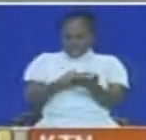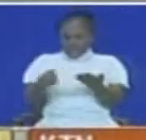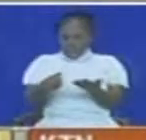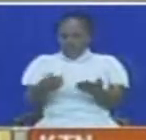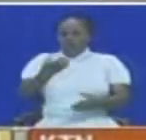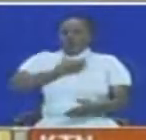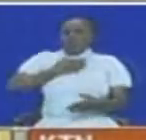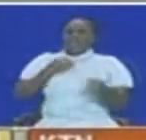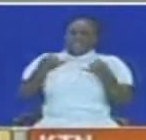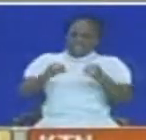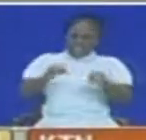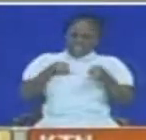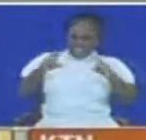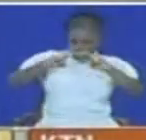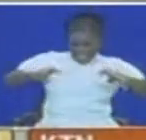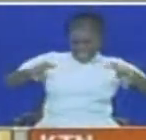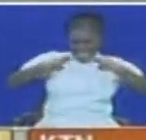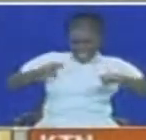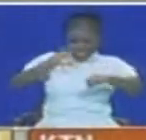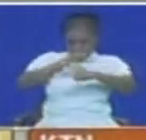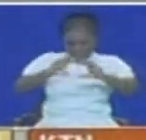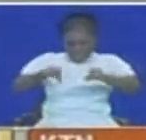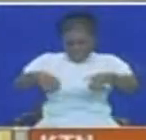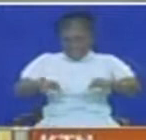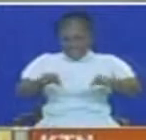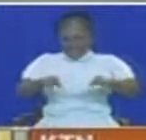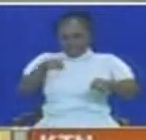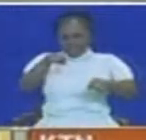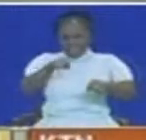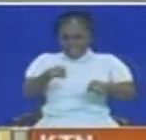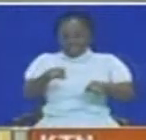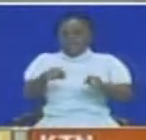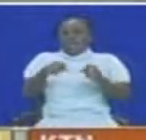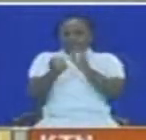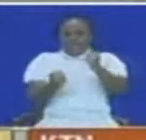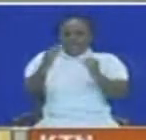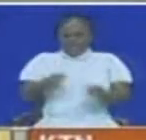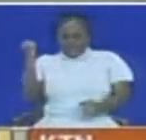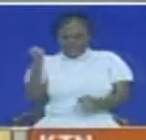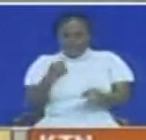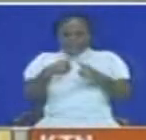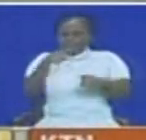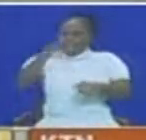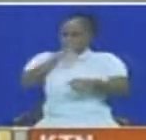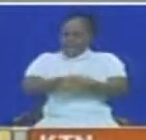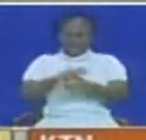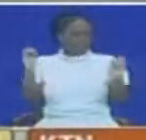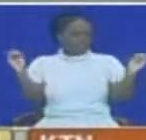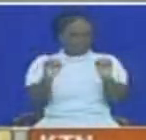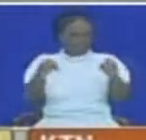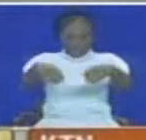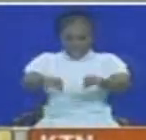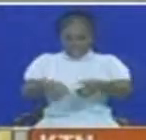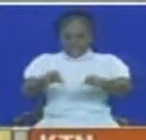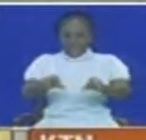pikipiki alijaribu kuisaka pikipiki yake baada ya dereva wake kuvamiwa na kudungwa visu, lakini hakufaulu kuipata pikipiki